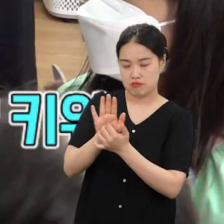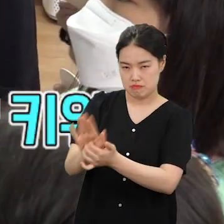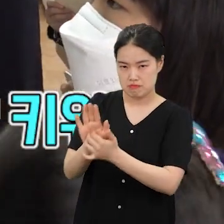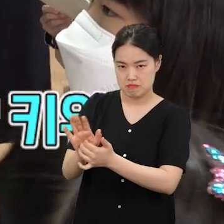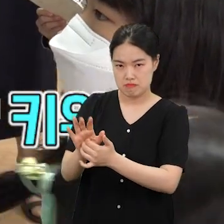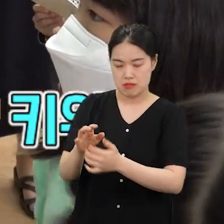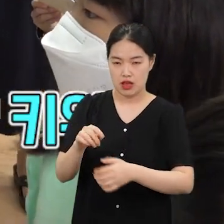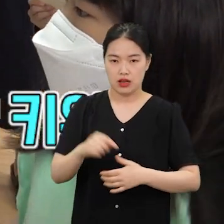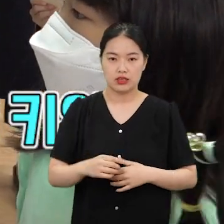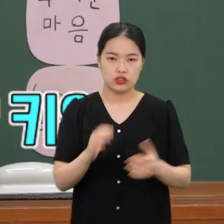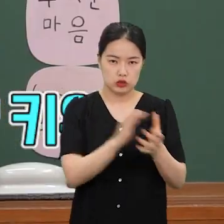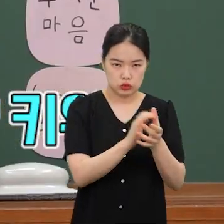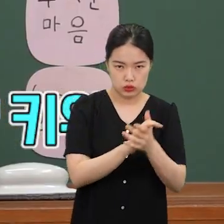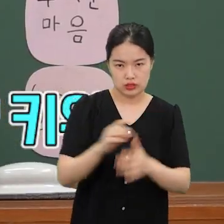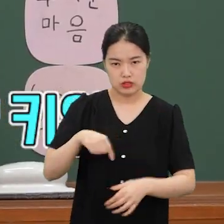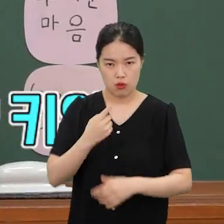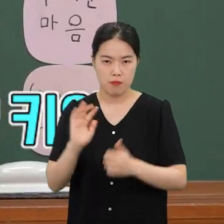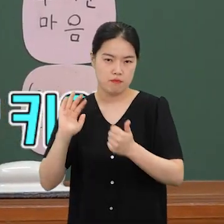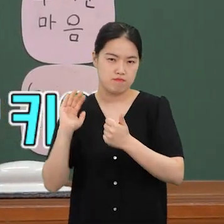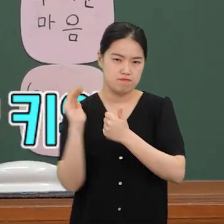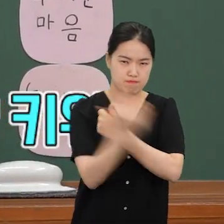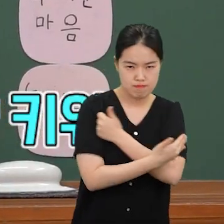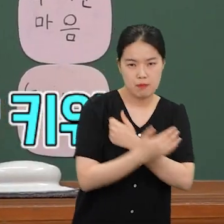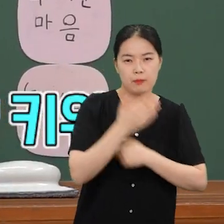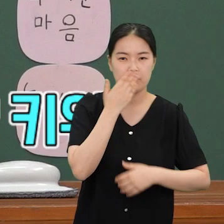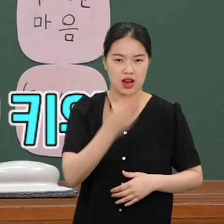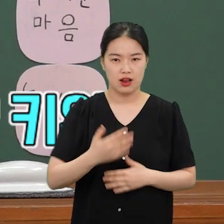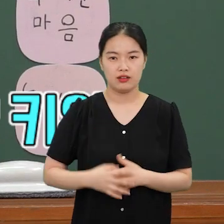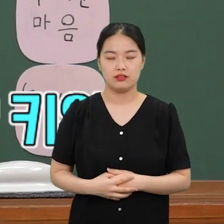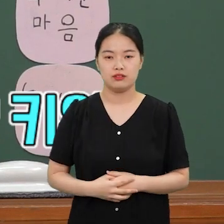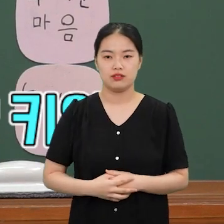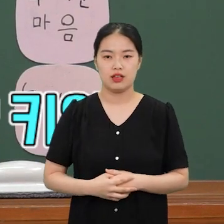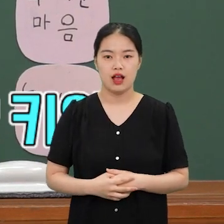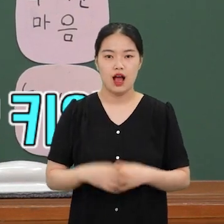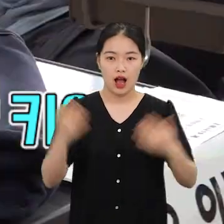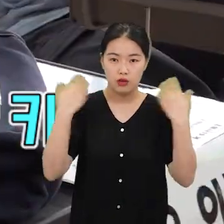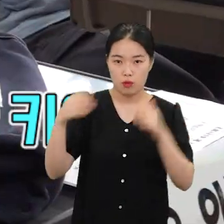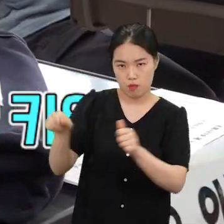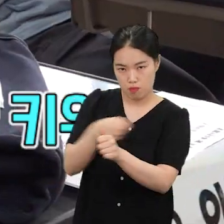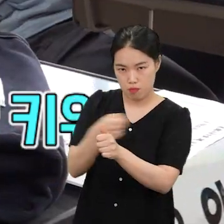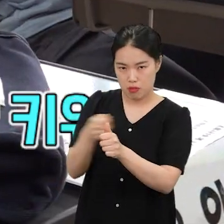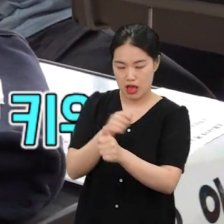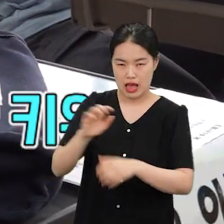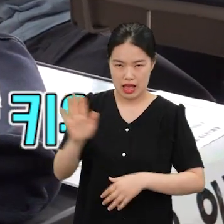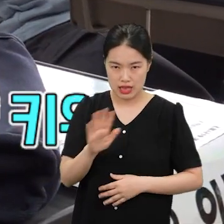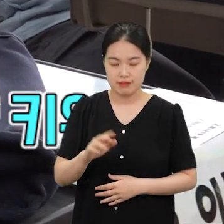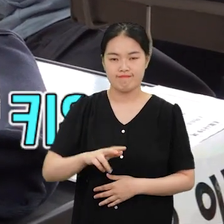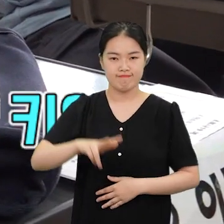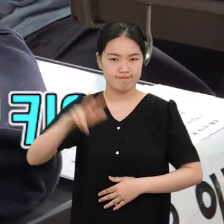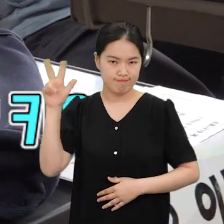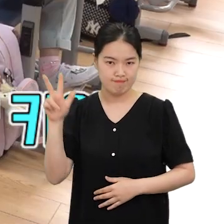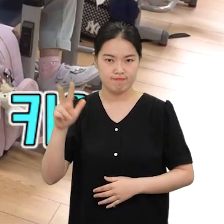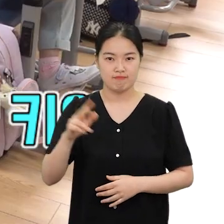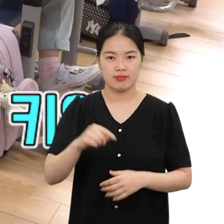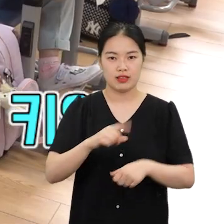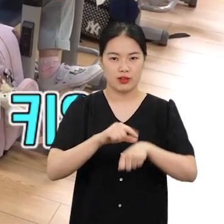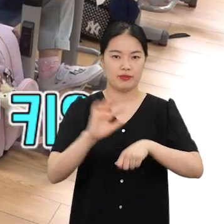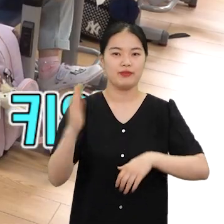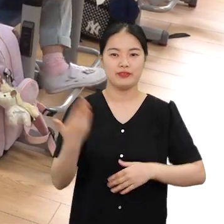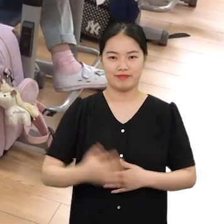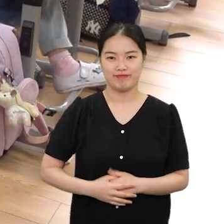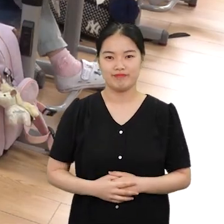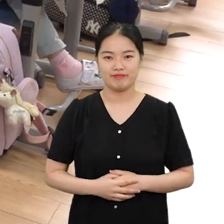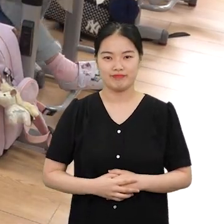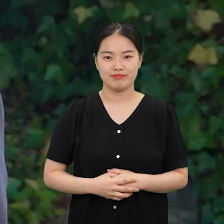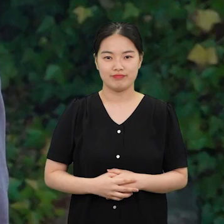친구들을 적극적으로 방어할 수 있는 역량을 키우고 학교폭력을 하지 않겠다는 다짐의 시간도 가질 수 있다네요.